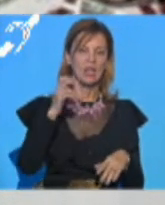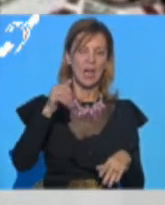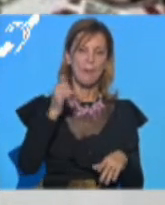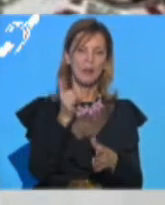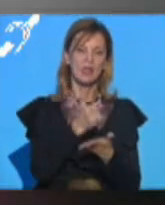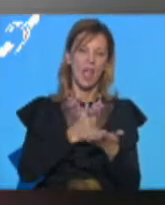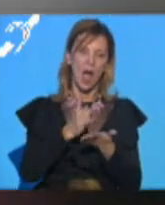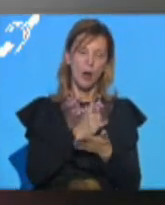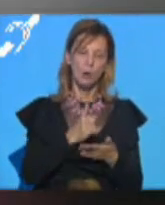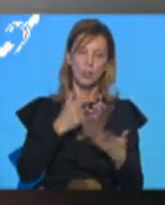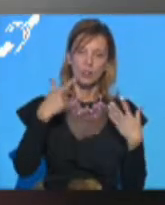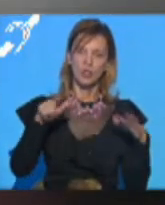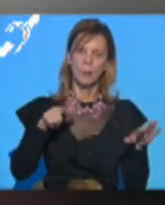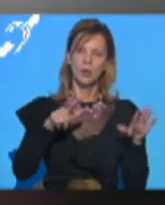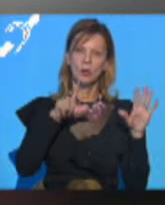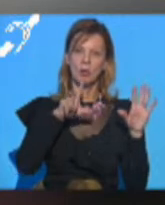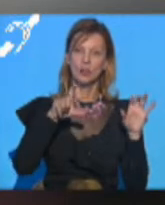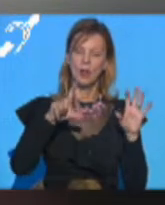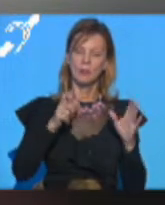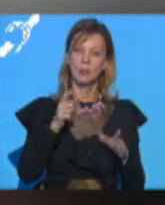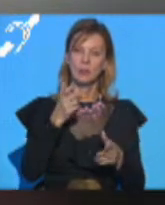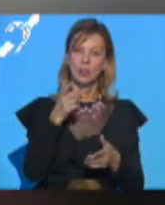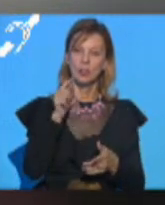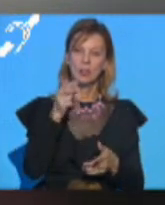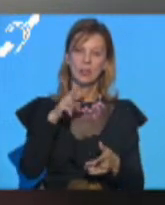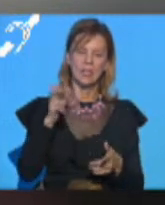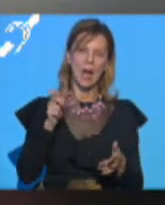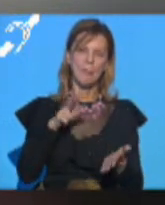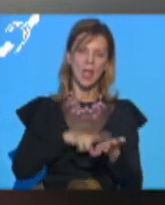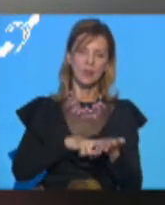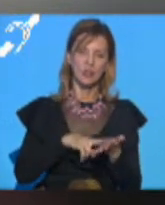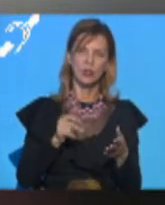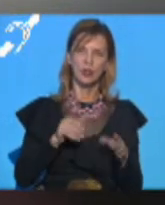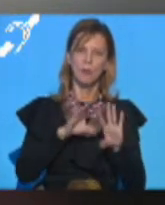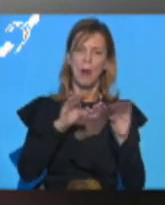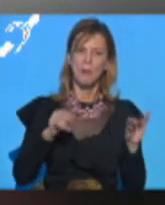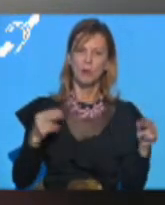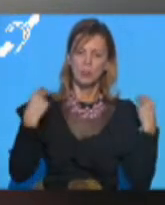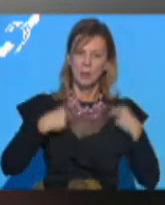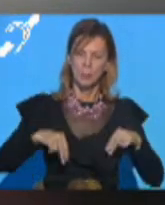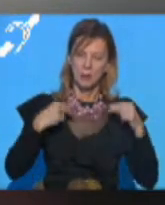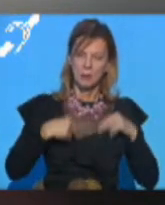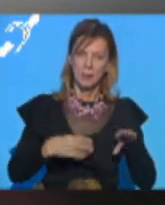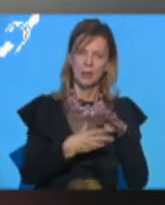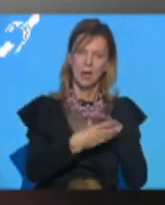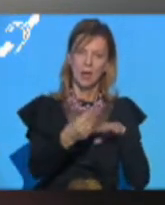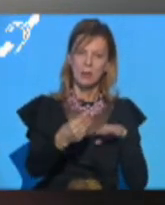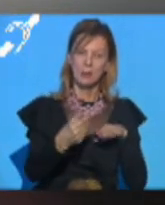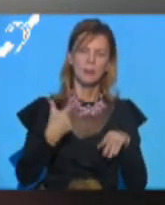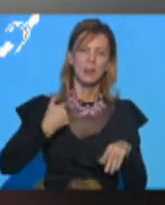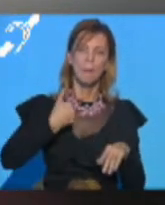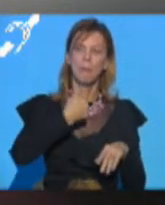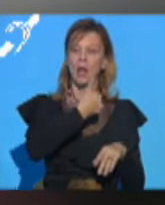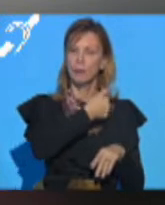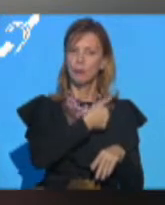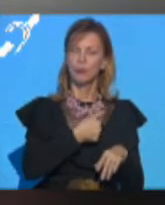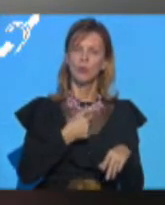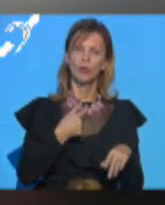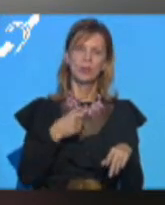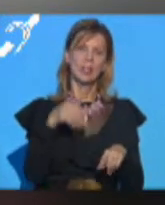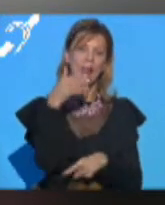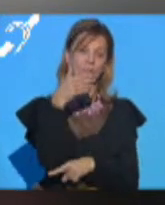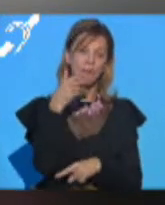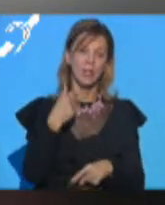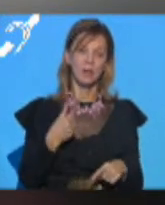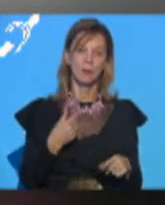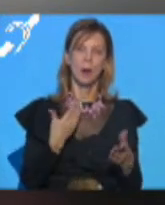770 grame argint și 123 de articole de îmbrăcăminte, încălțăminte și parfumuri, purtând însemnele și inscripțiile unor mărci